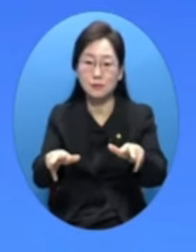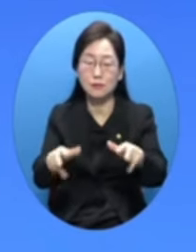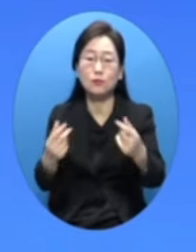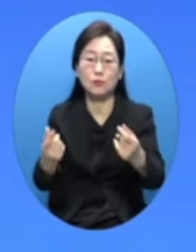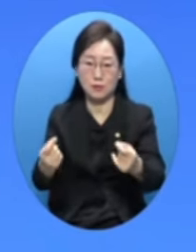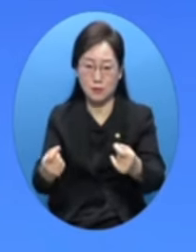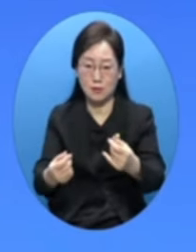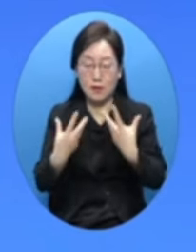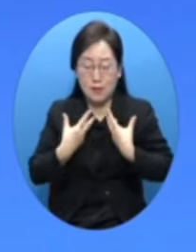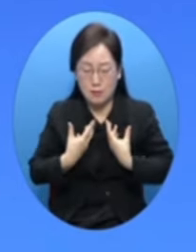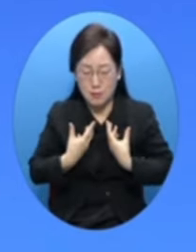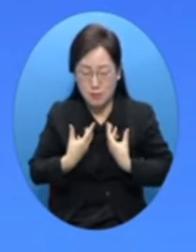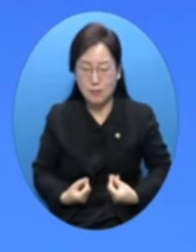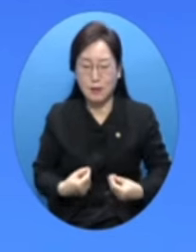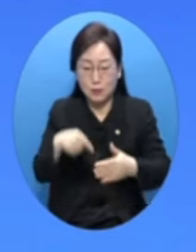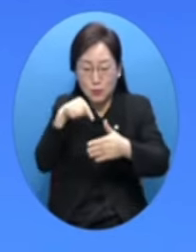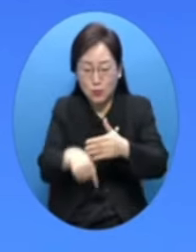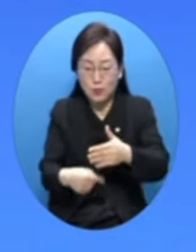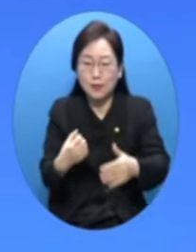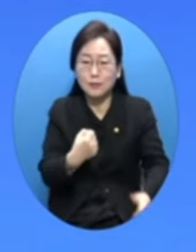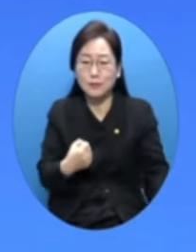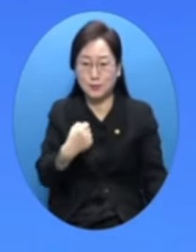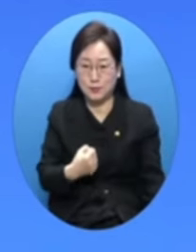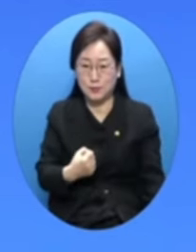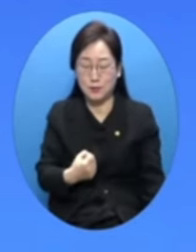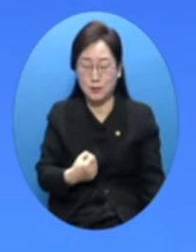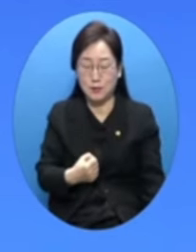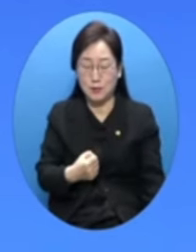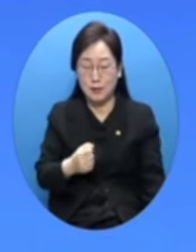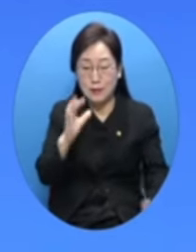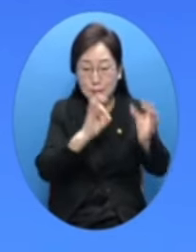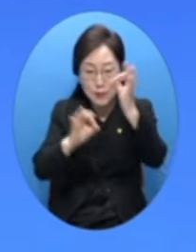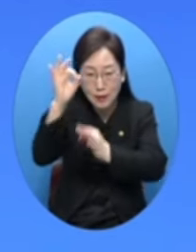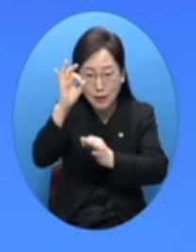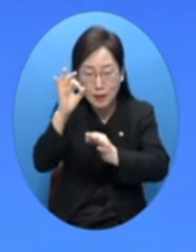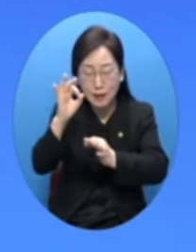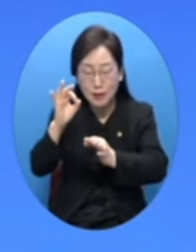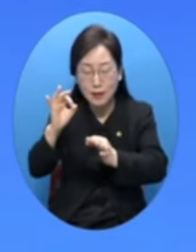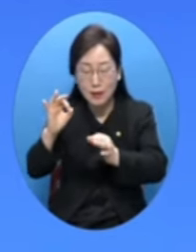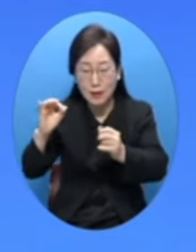절망 속에 살아가고 있습니다. 불의의 사고로 평생